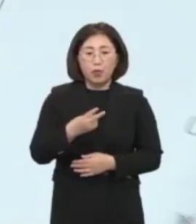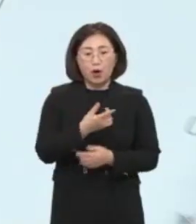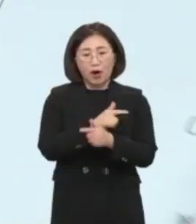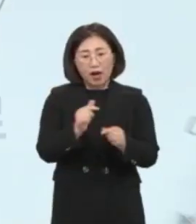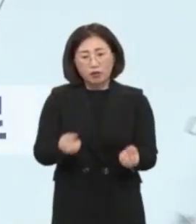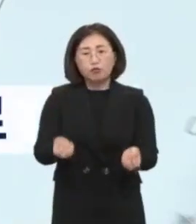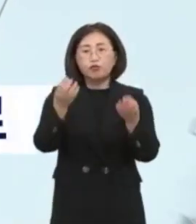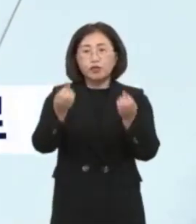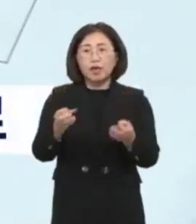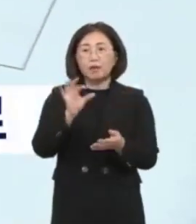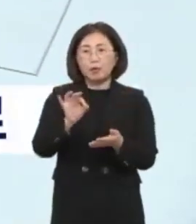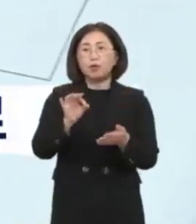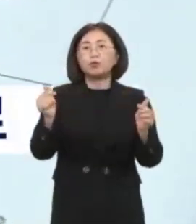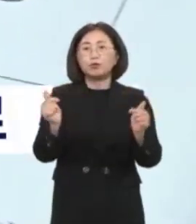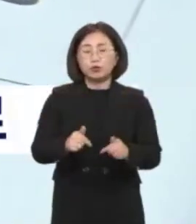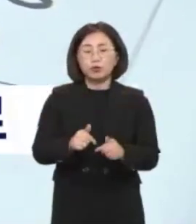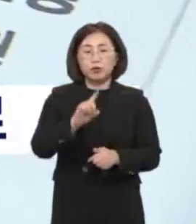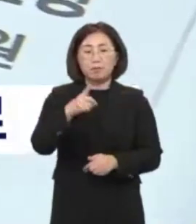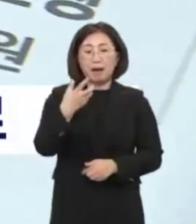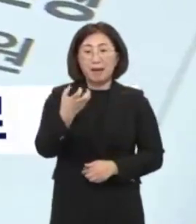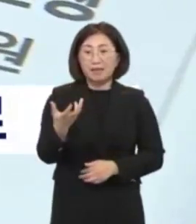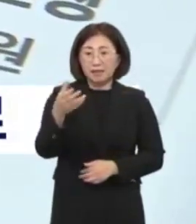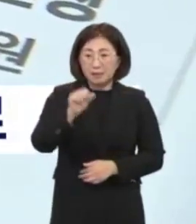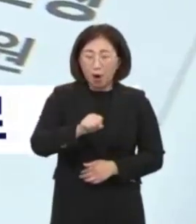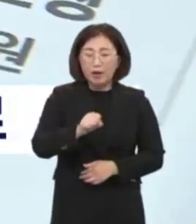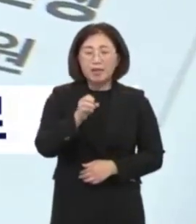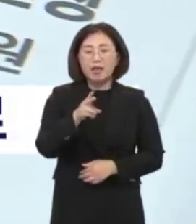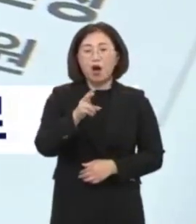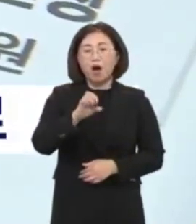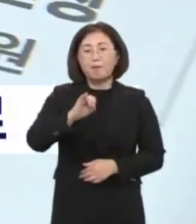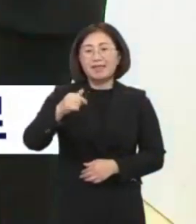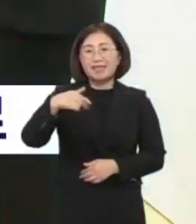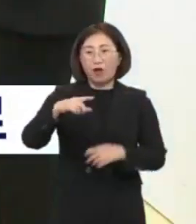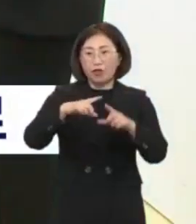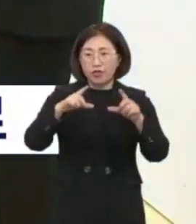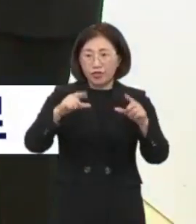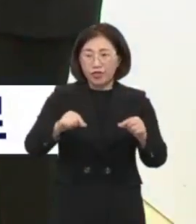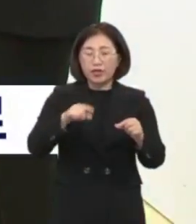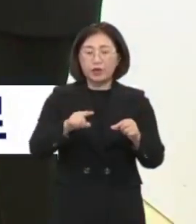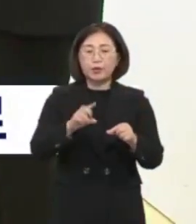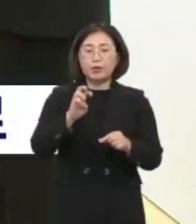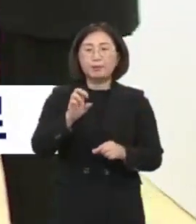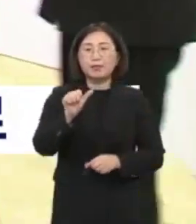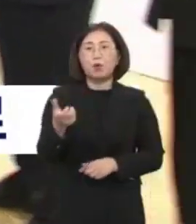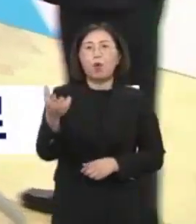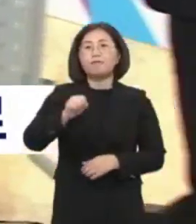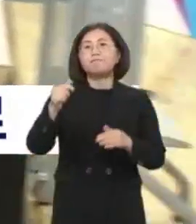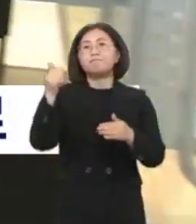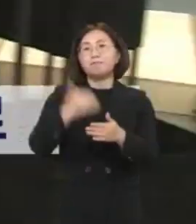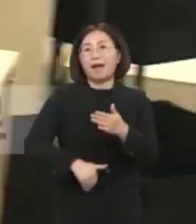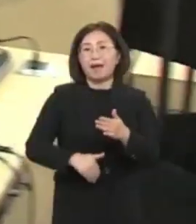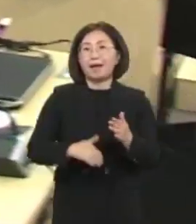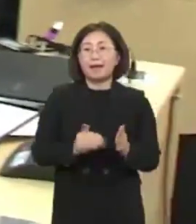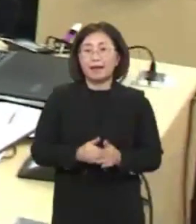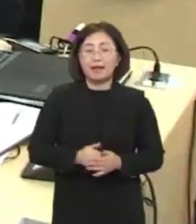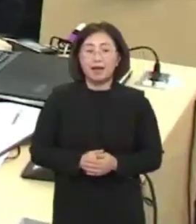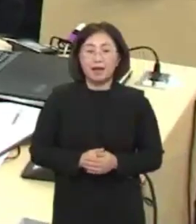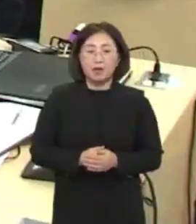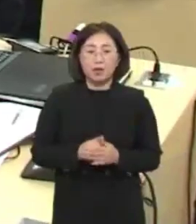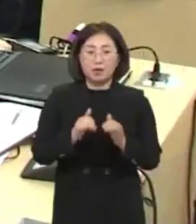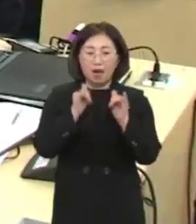축제 비용도 줄이고 180억 원이던 여민전 예산도 35억 원으로 대폭 깎았습니다. 다만